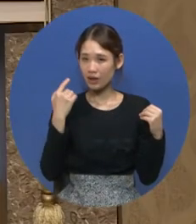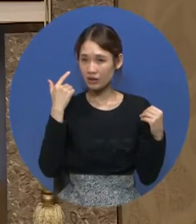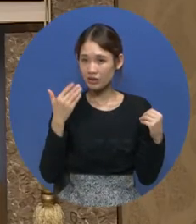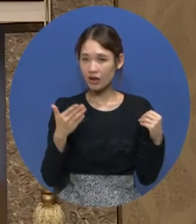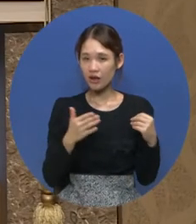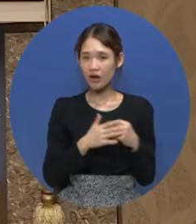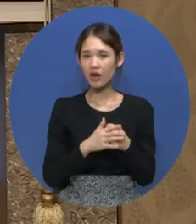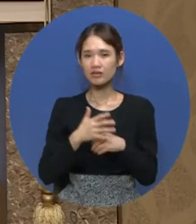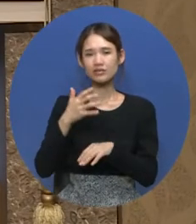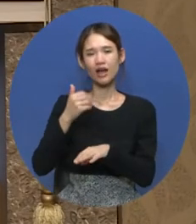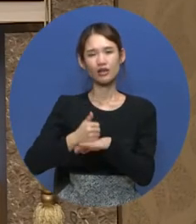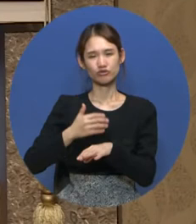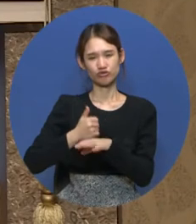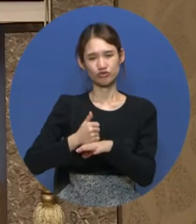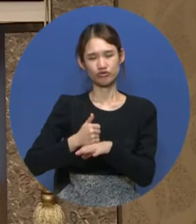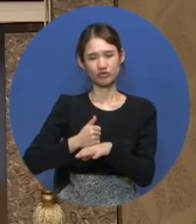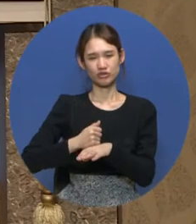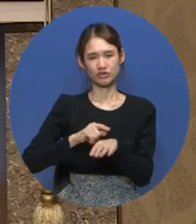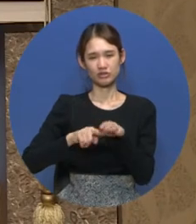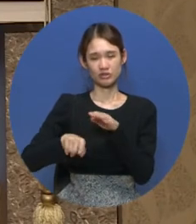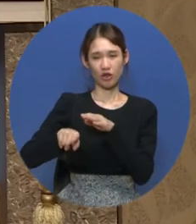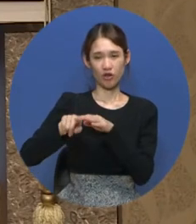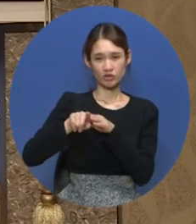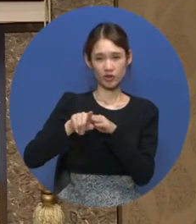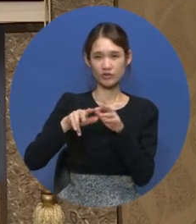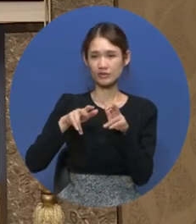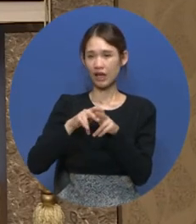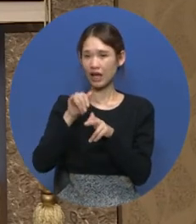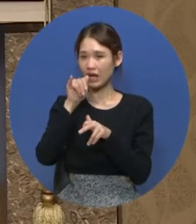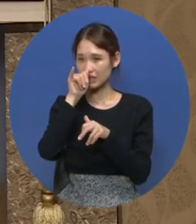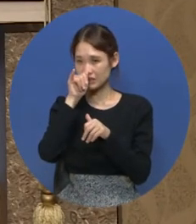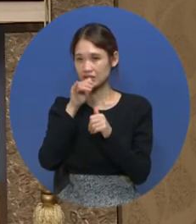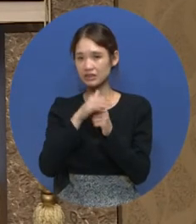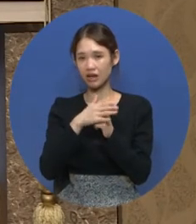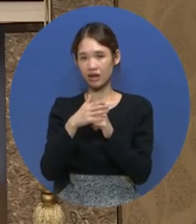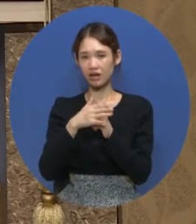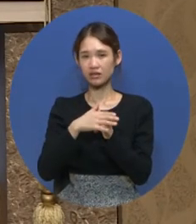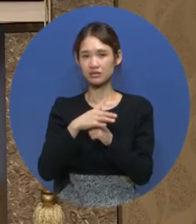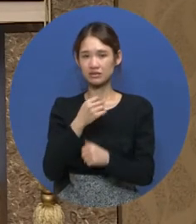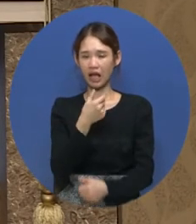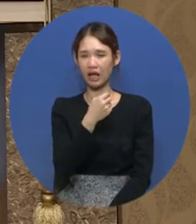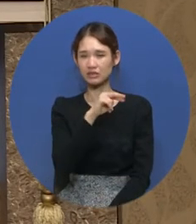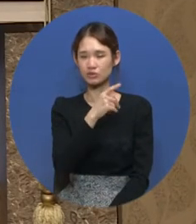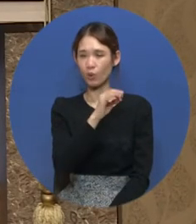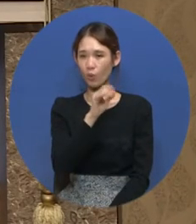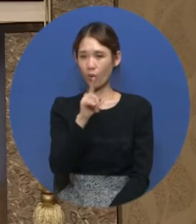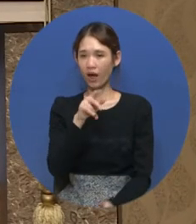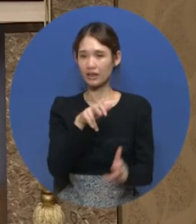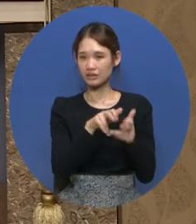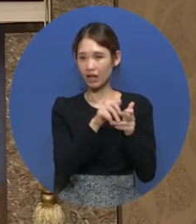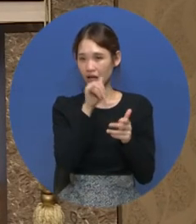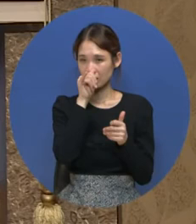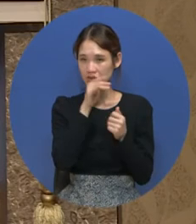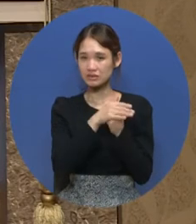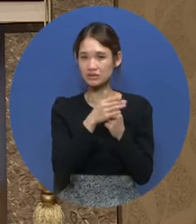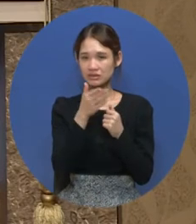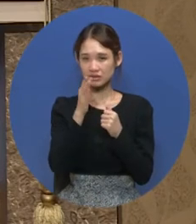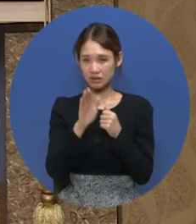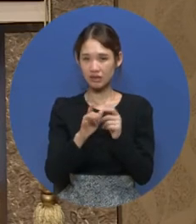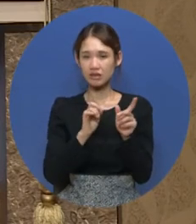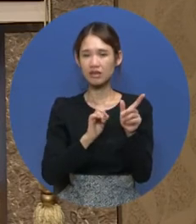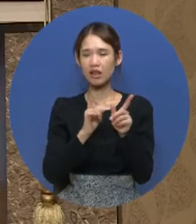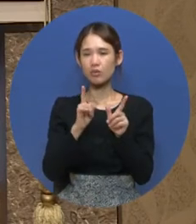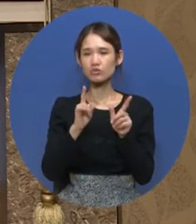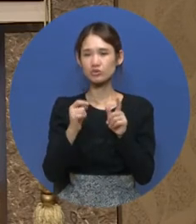9000 전이죠 선 천장에는 두면 벽 있긴 있어요 작은 소화 장애 에서 그런 장애는 있는데 대부분은